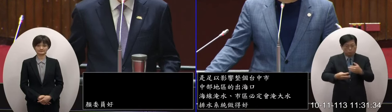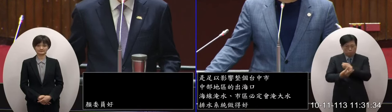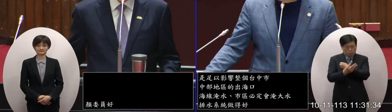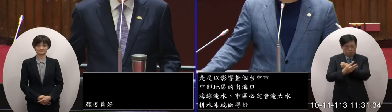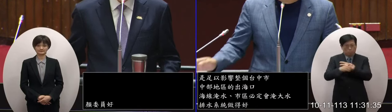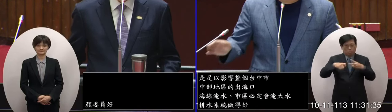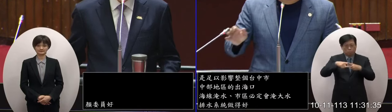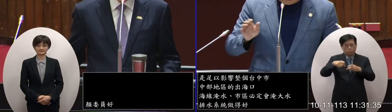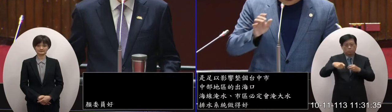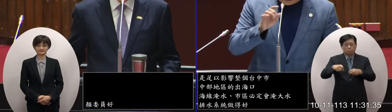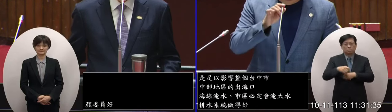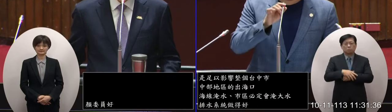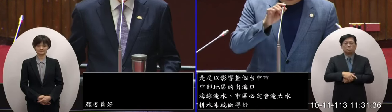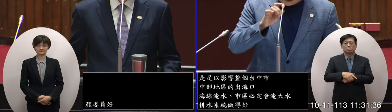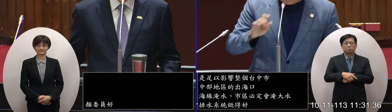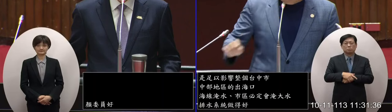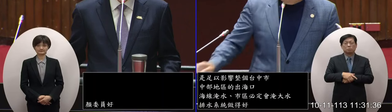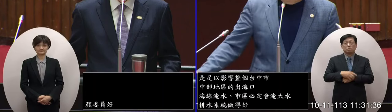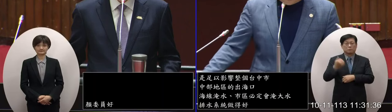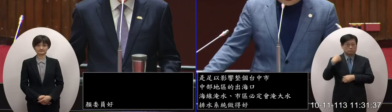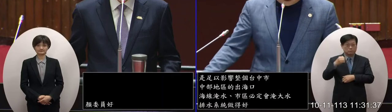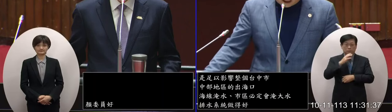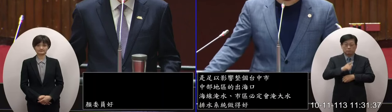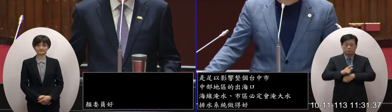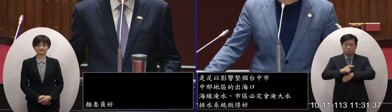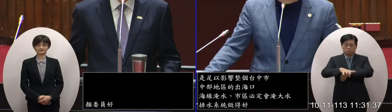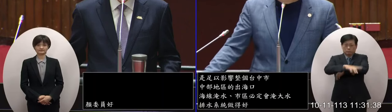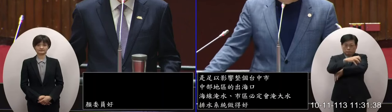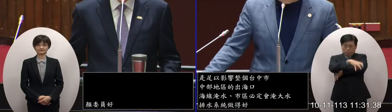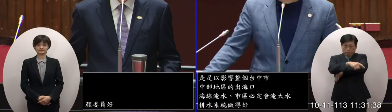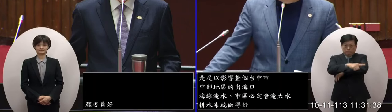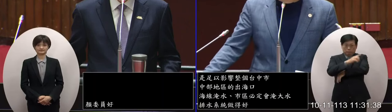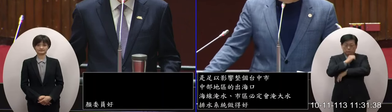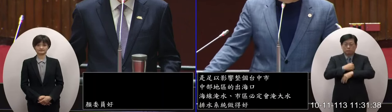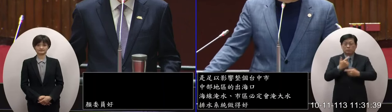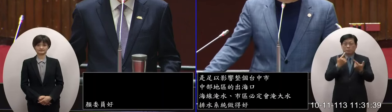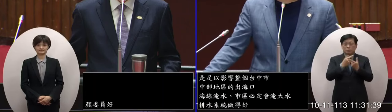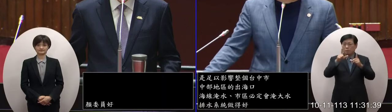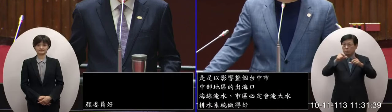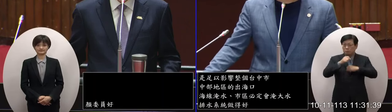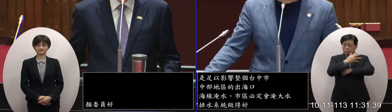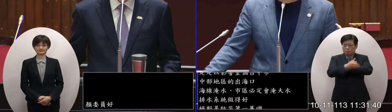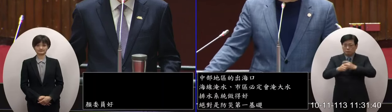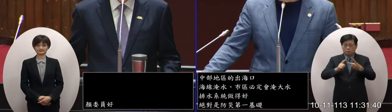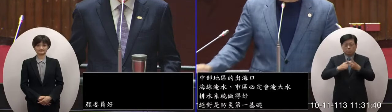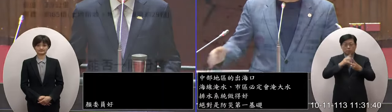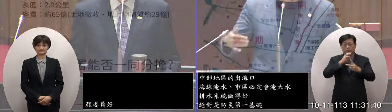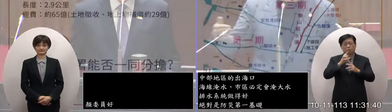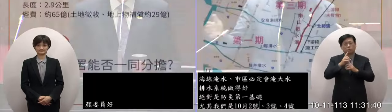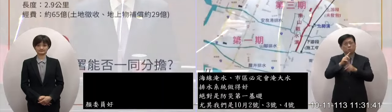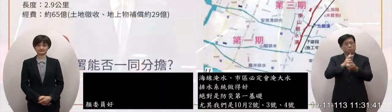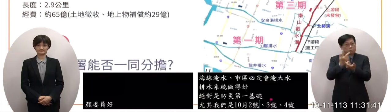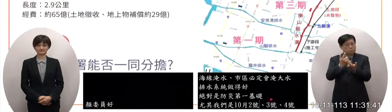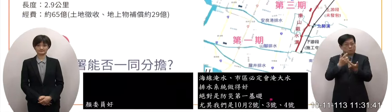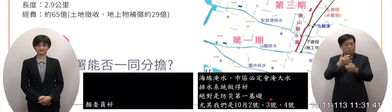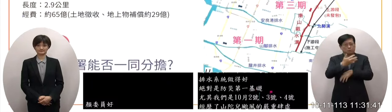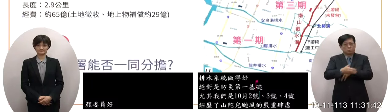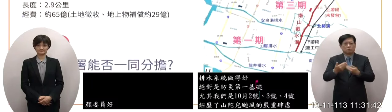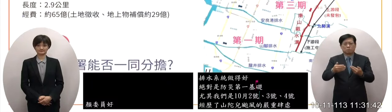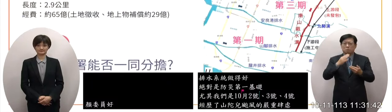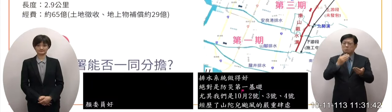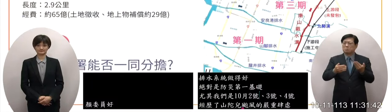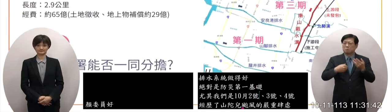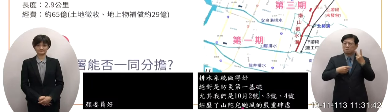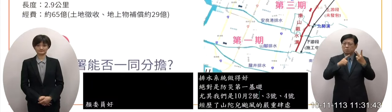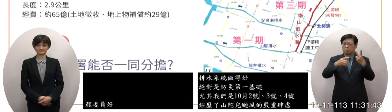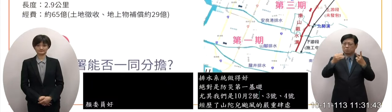程在上游部分要开辟北势溪及竹林北溪段，整治的长